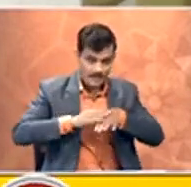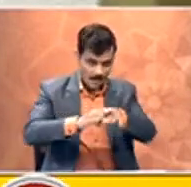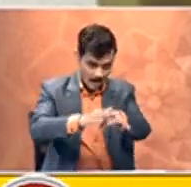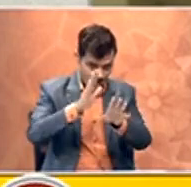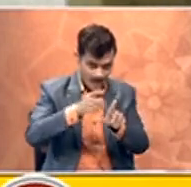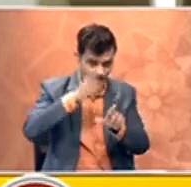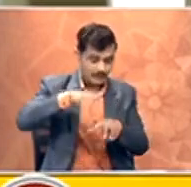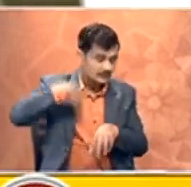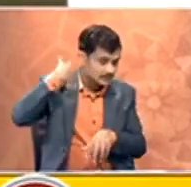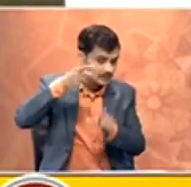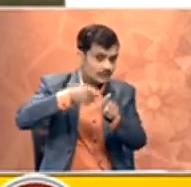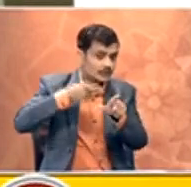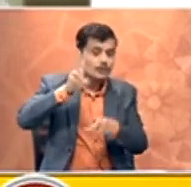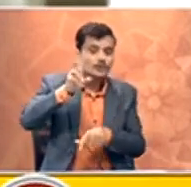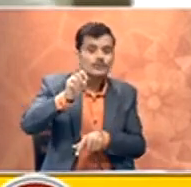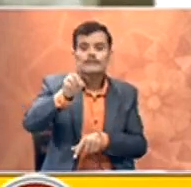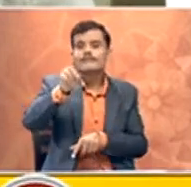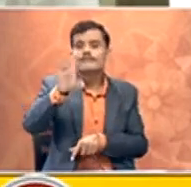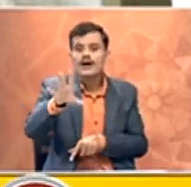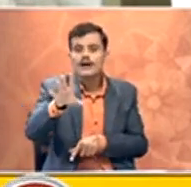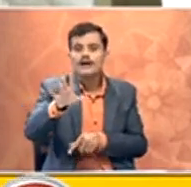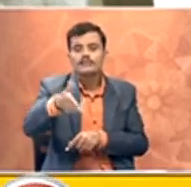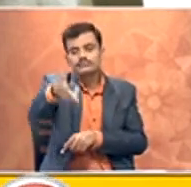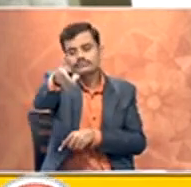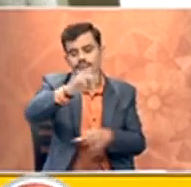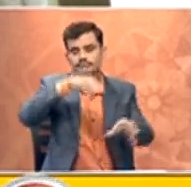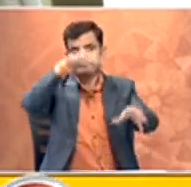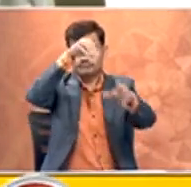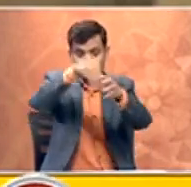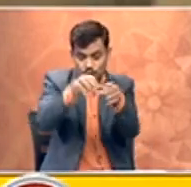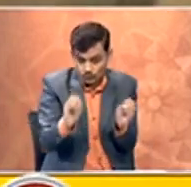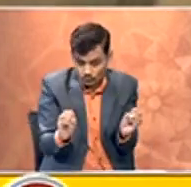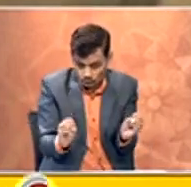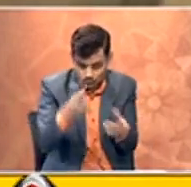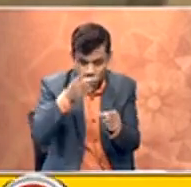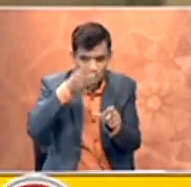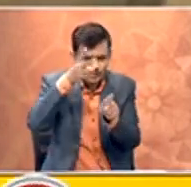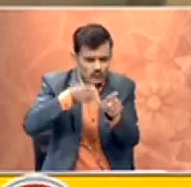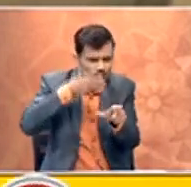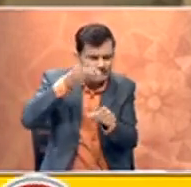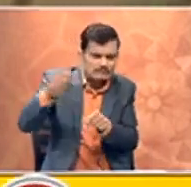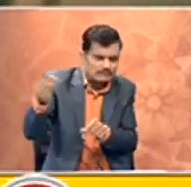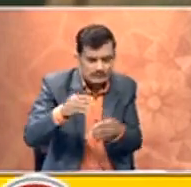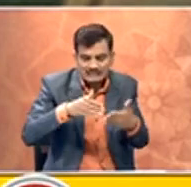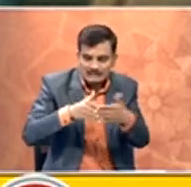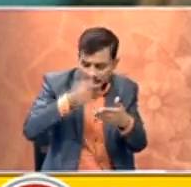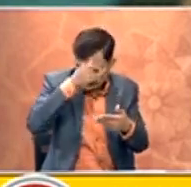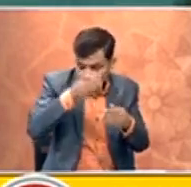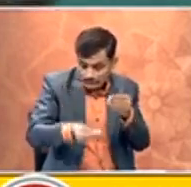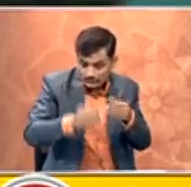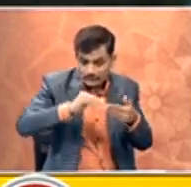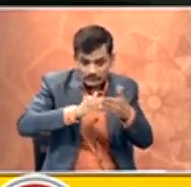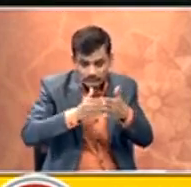में शूटिंग में आ गई। फिर 2-3 साल मैंने बहुत स्ट्रगल किया और फर्स्ट टाइम मेरा